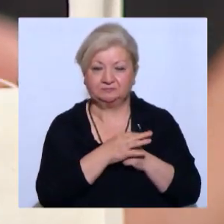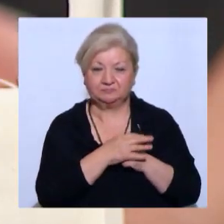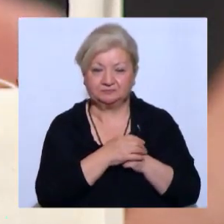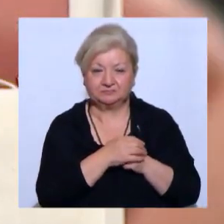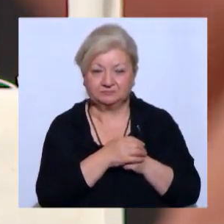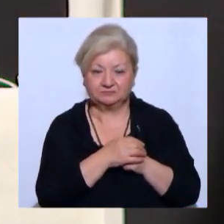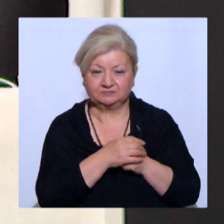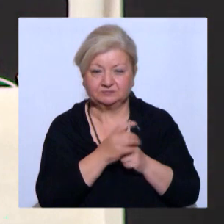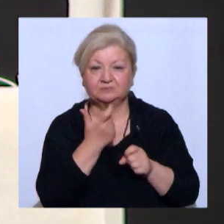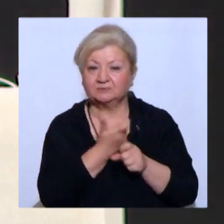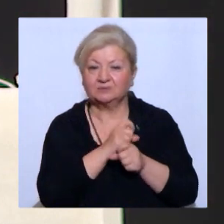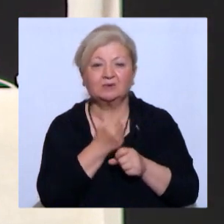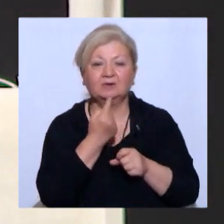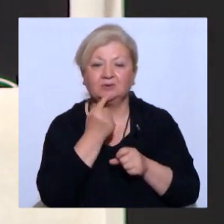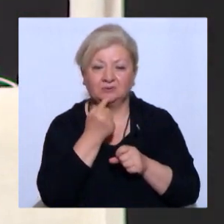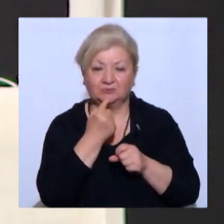აი